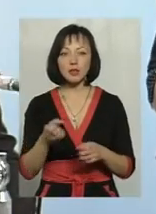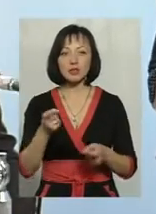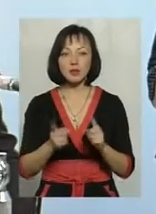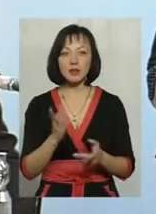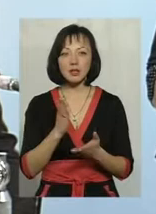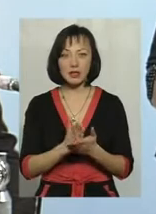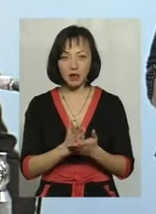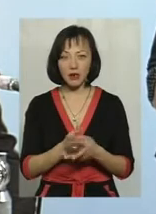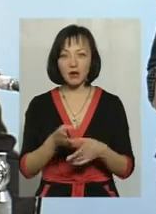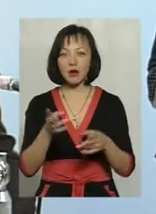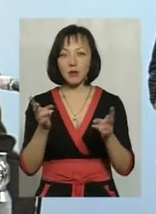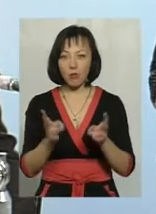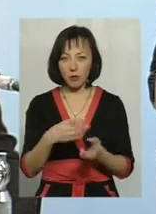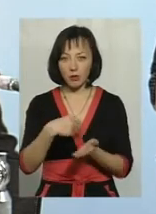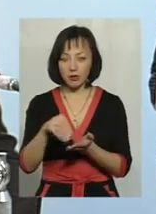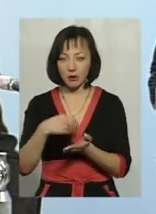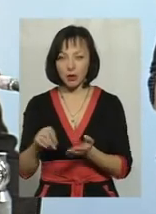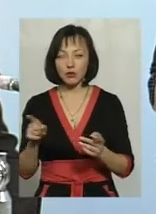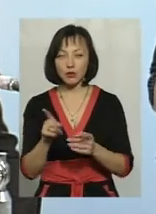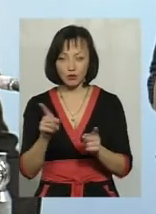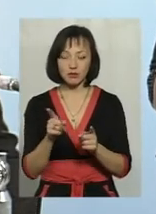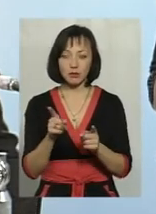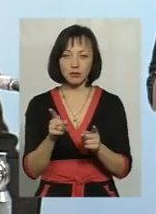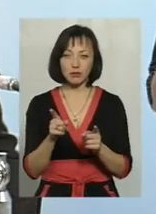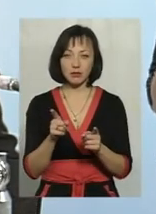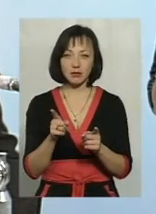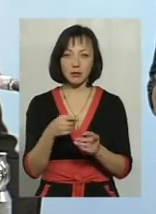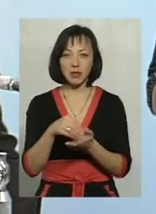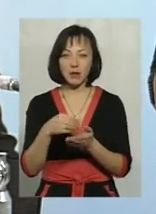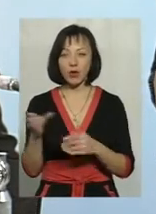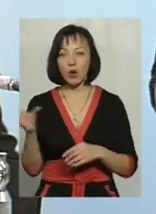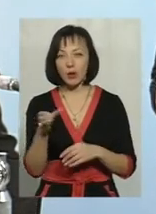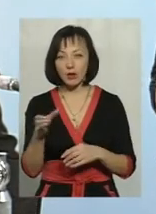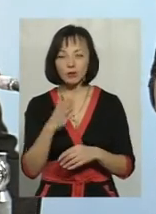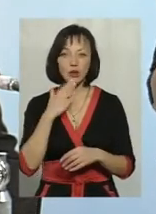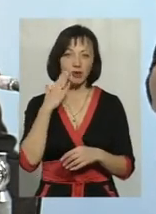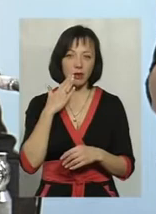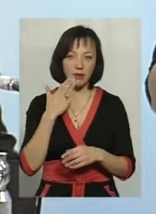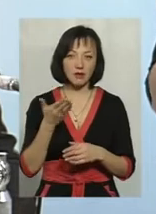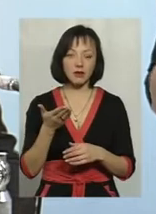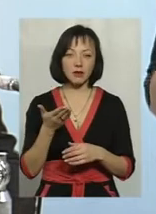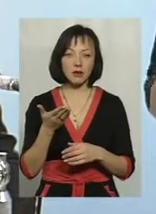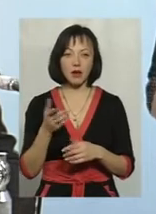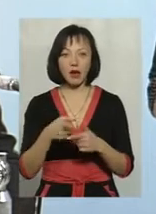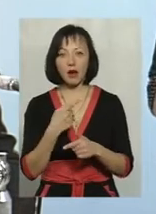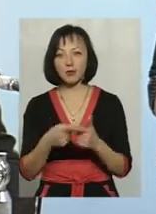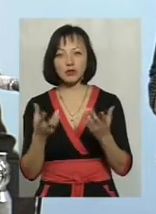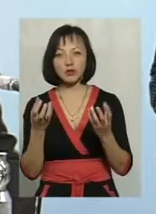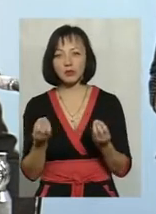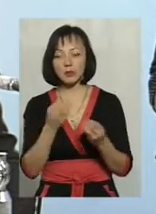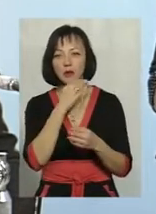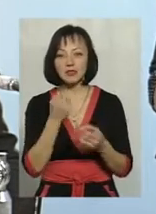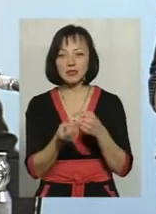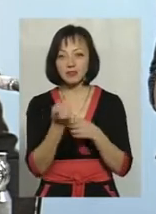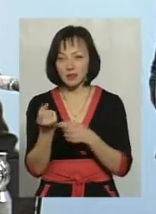є попит? Є попит на те, щоб купляти горілку з Молдавії, або ще багато